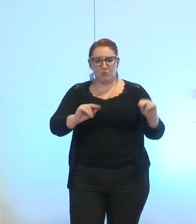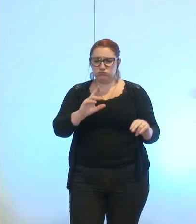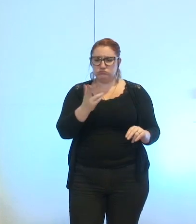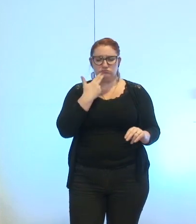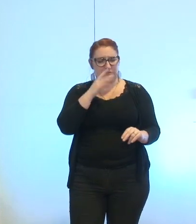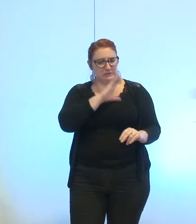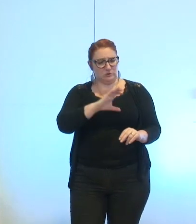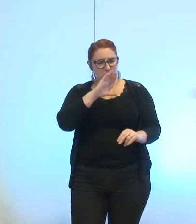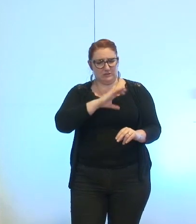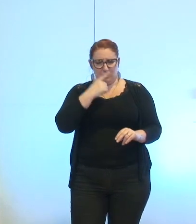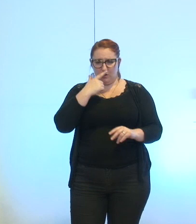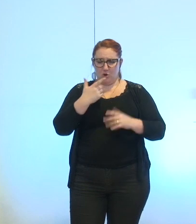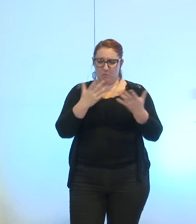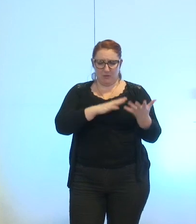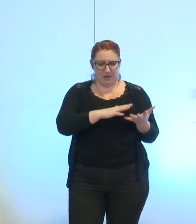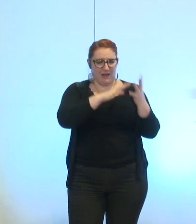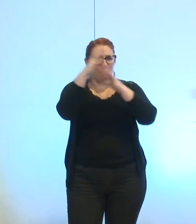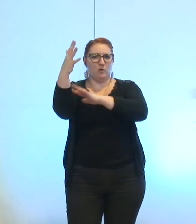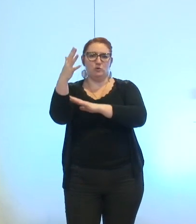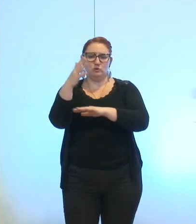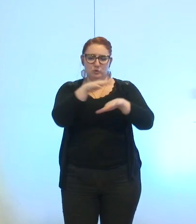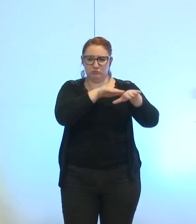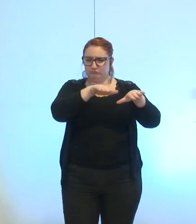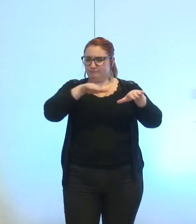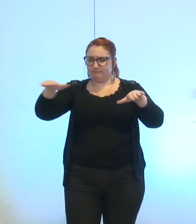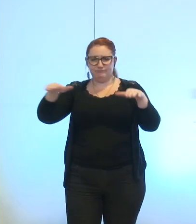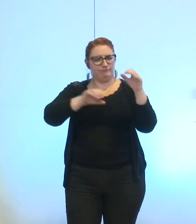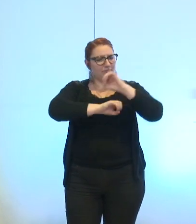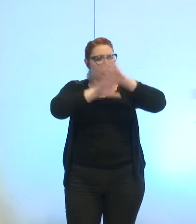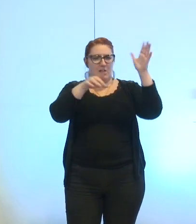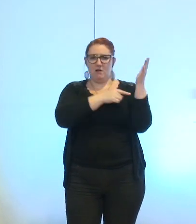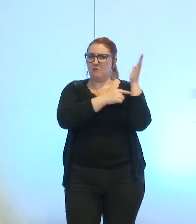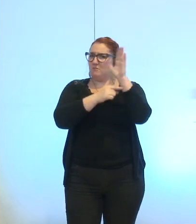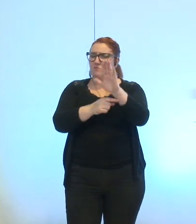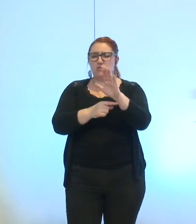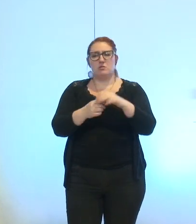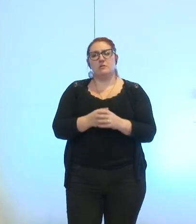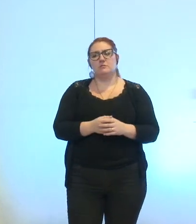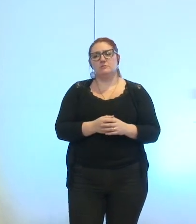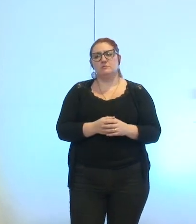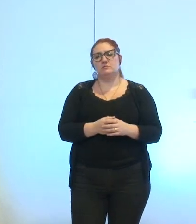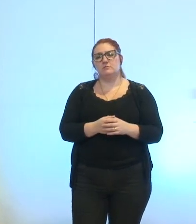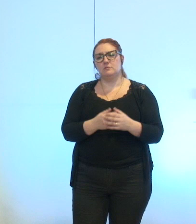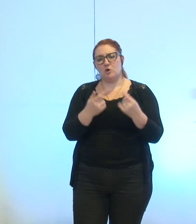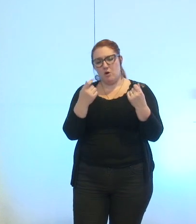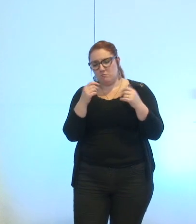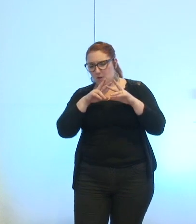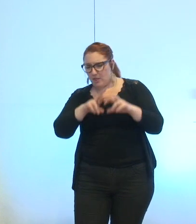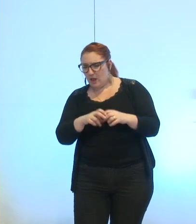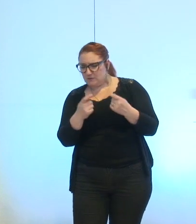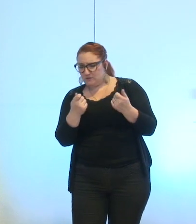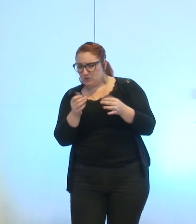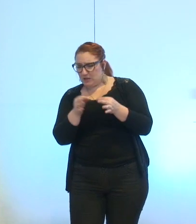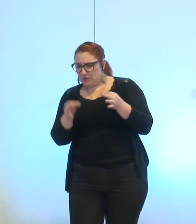rendre lisible l'évolution des différents ratios financiers et de pouvoir dire qu analyse financière nous pouvions en